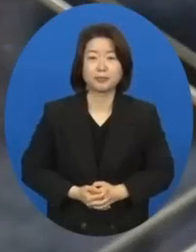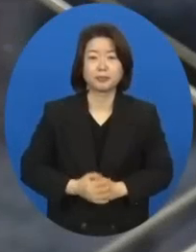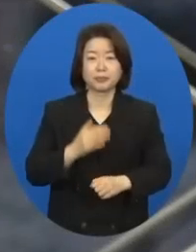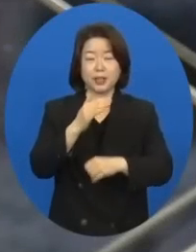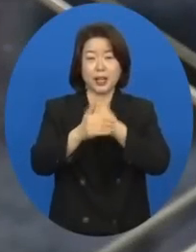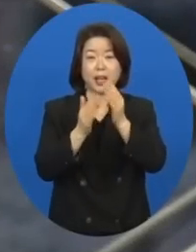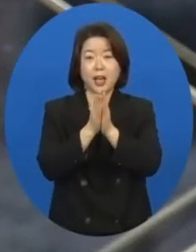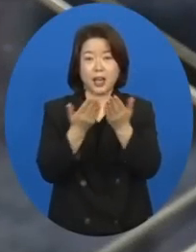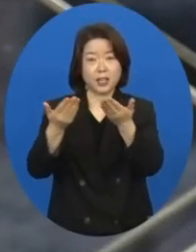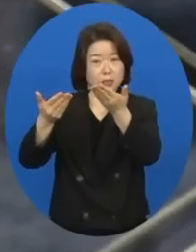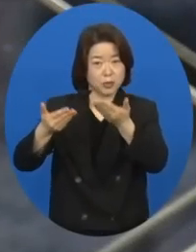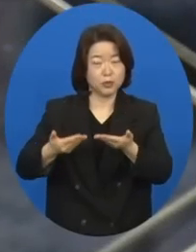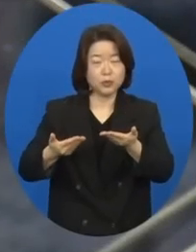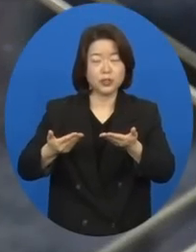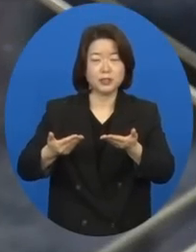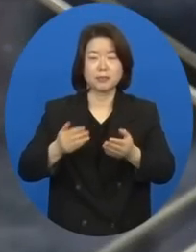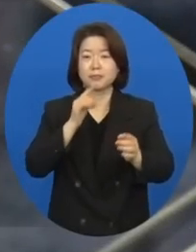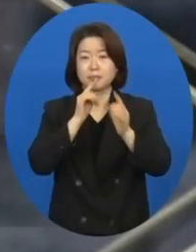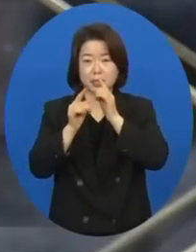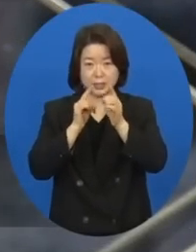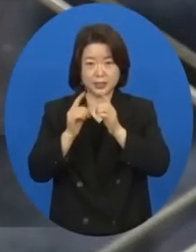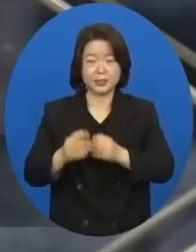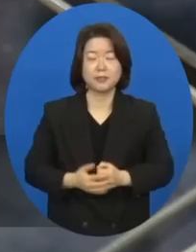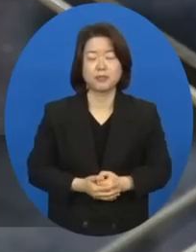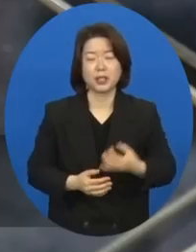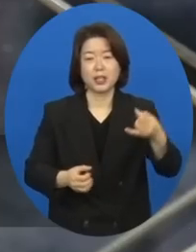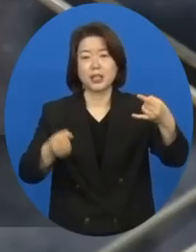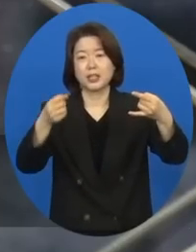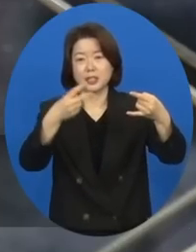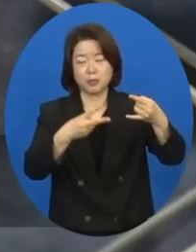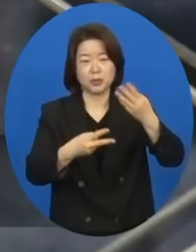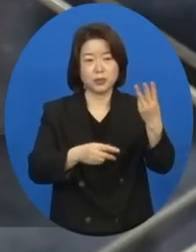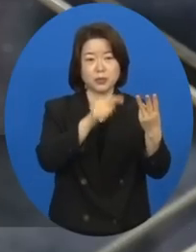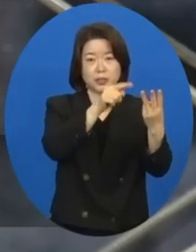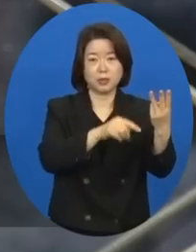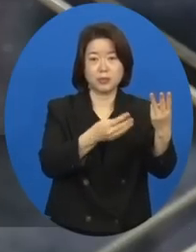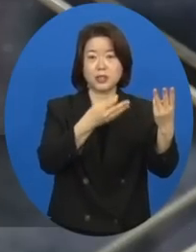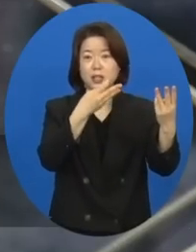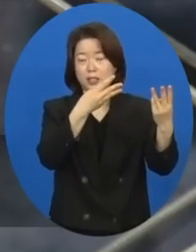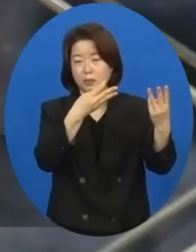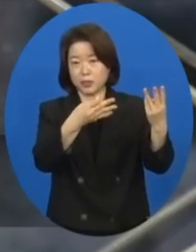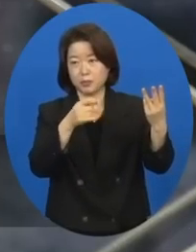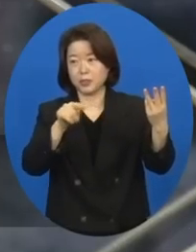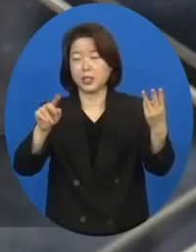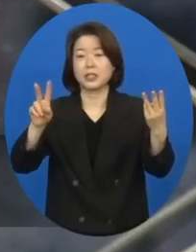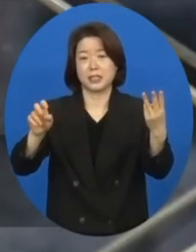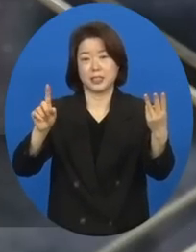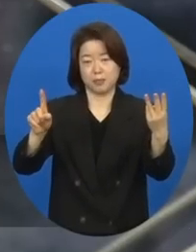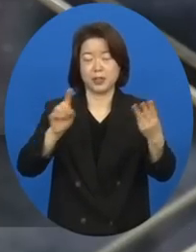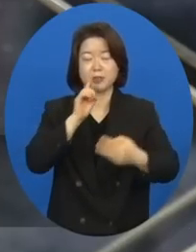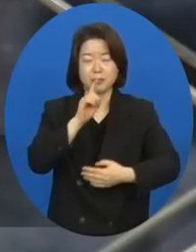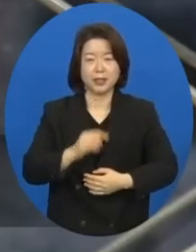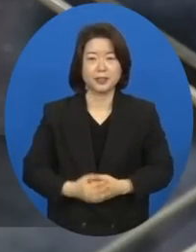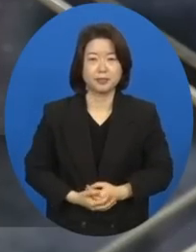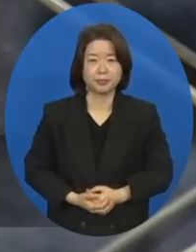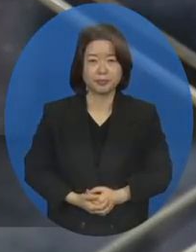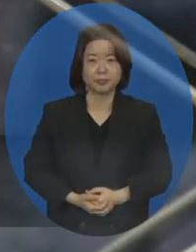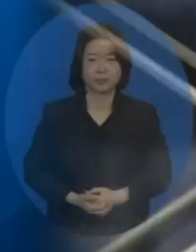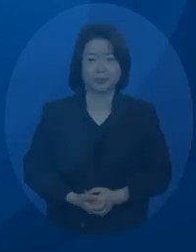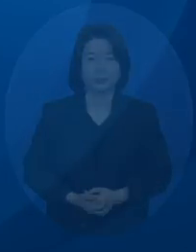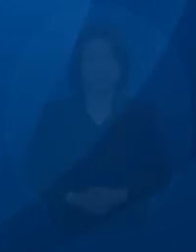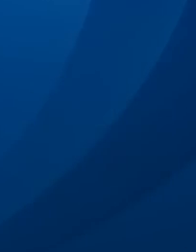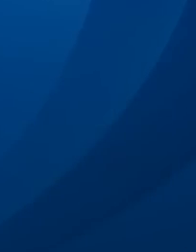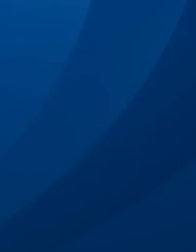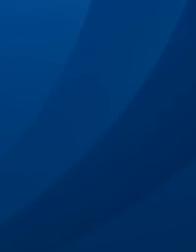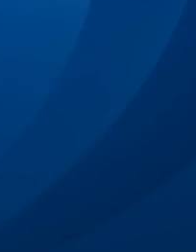오늘 하나님께서 우리에게 주신 말씀은 에베소서 3장 14절에서 21절 말씀입니다.